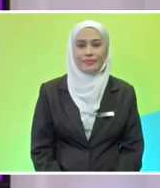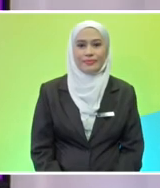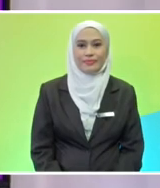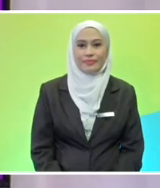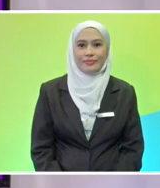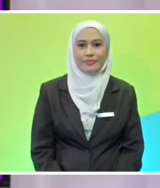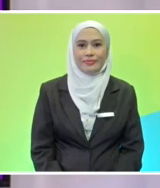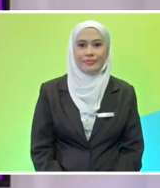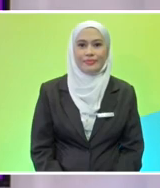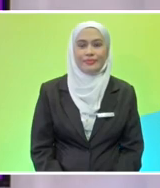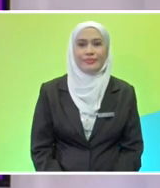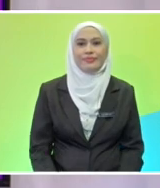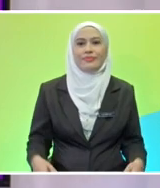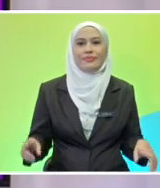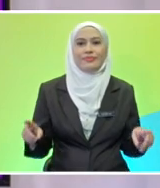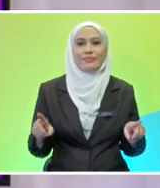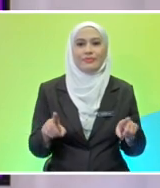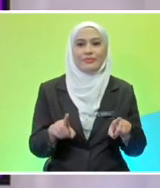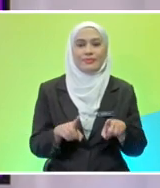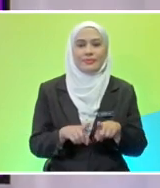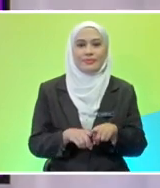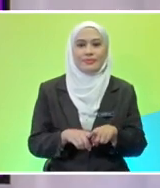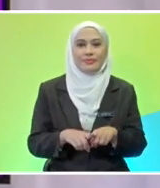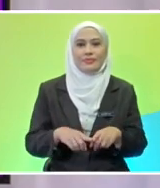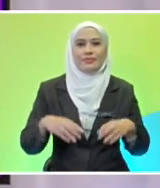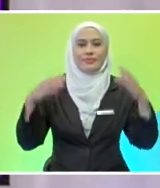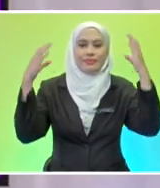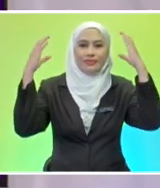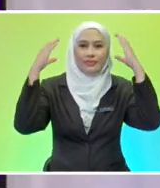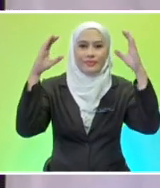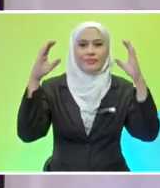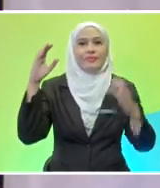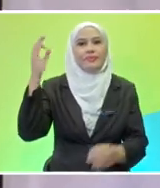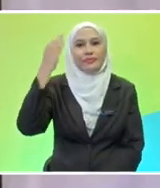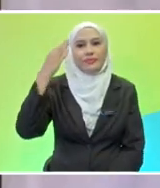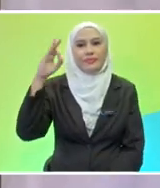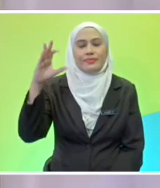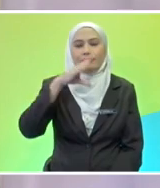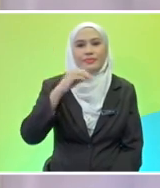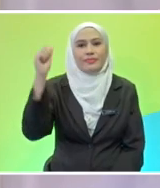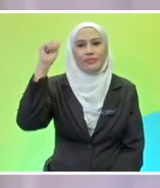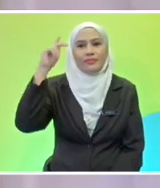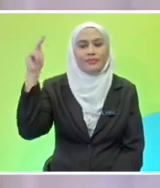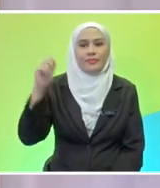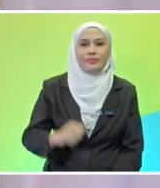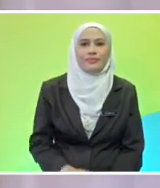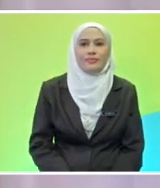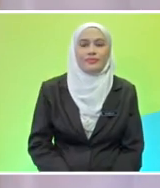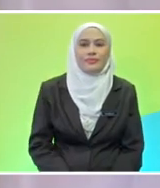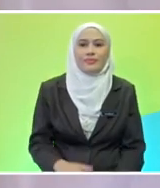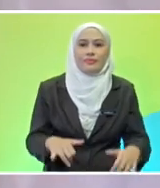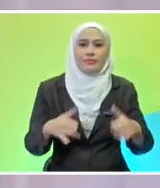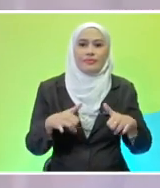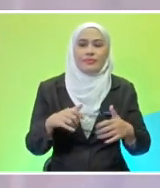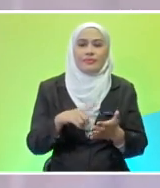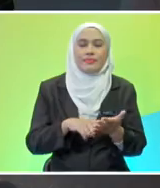Alright, masih lagi menyaksikan Prasekolah bersama dengan saya Akmal Nazir dan juga Cikgu Afandi. Cikgu, tadi kan saya dah menang. Baik. Yang ni permainan apa pula yang kita nak